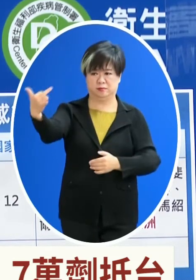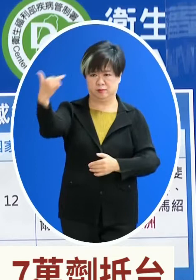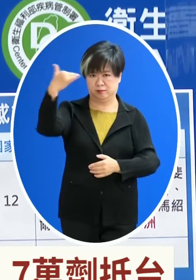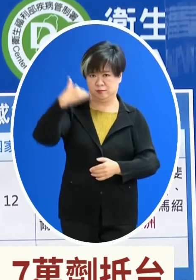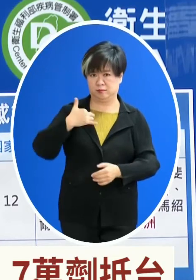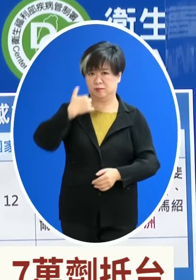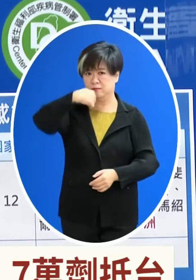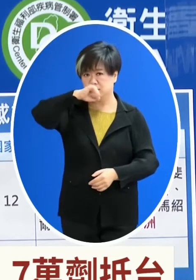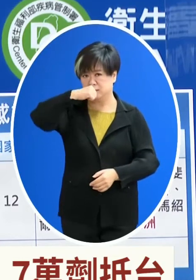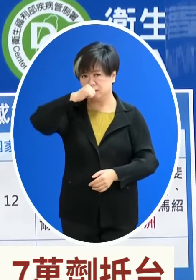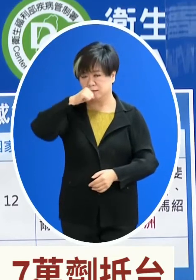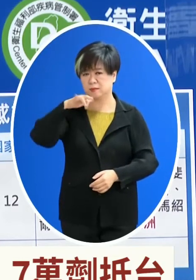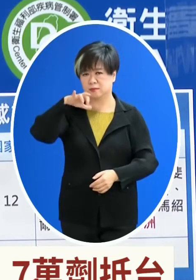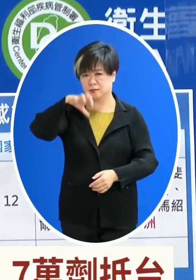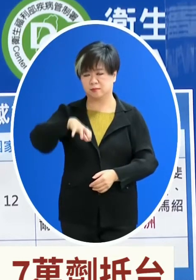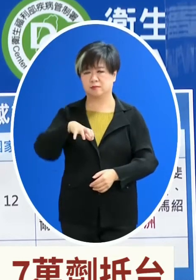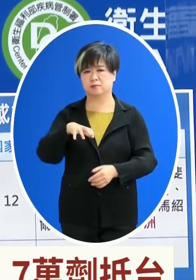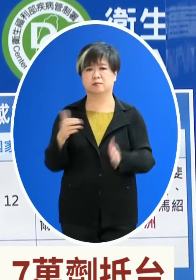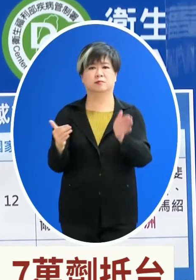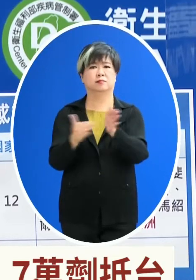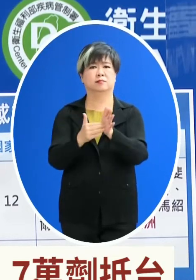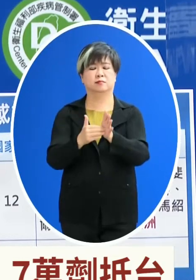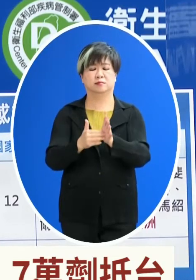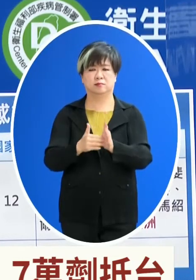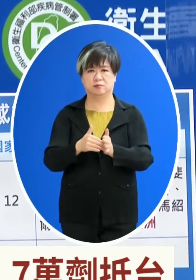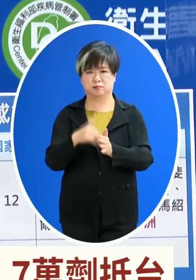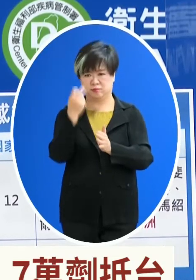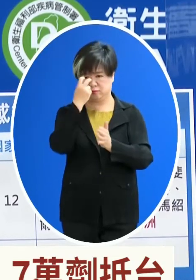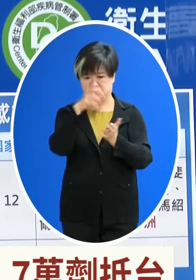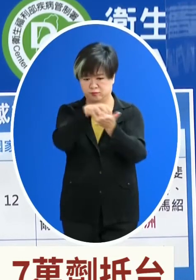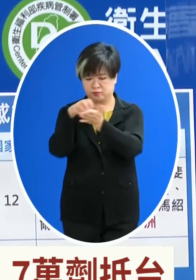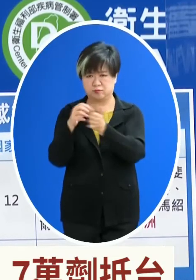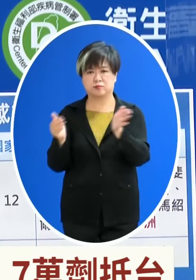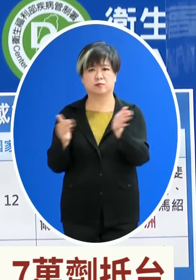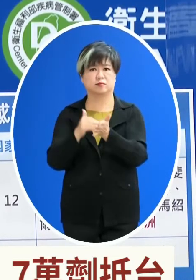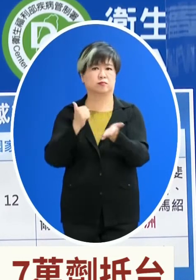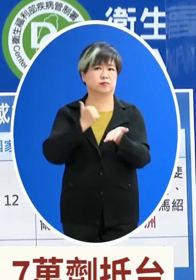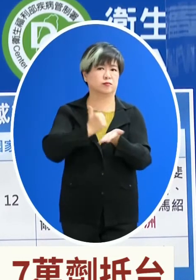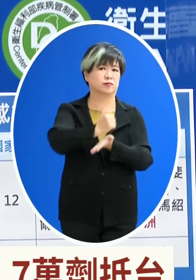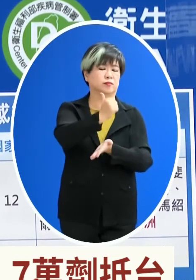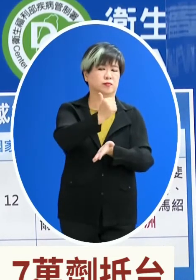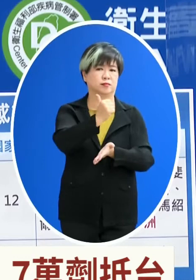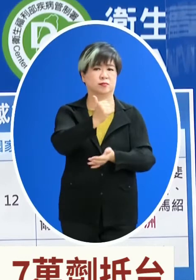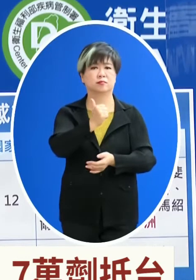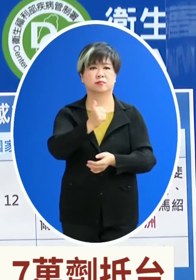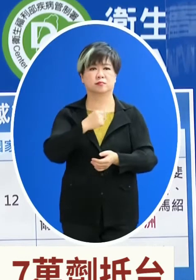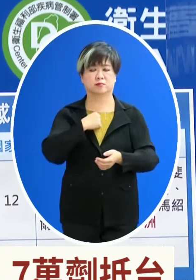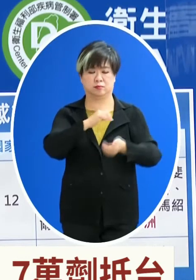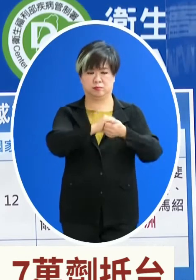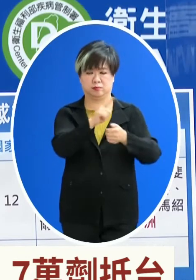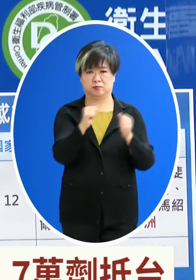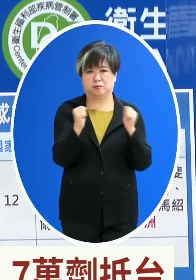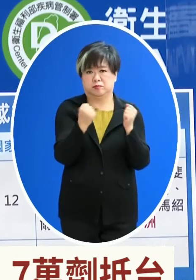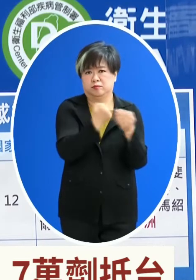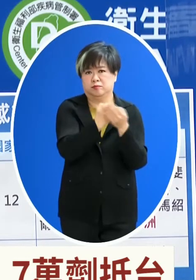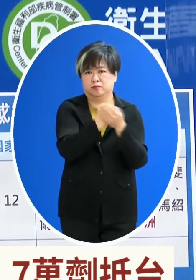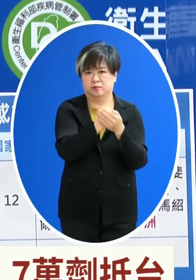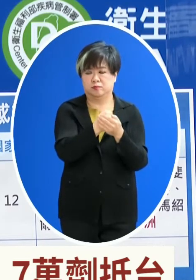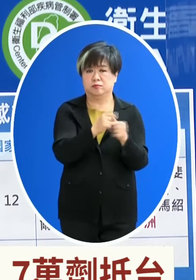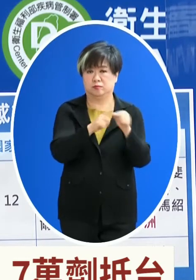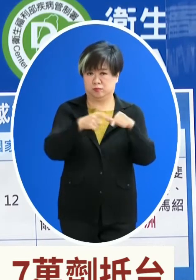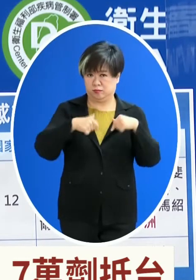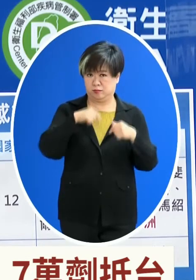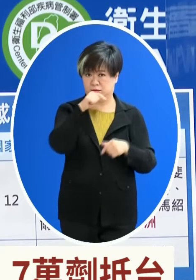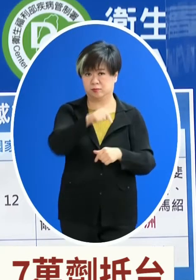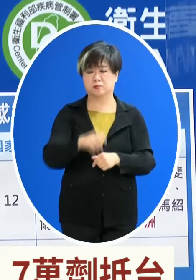达桃园机场，那完成通关程序后，那运送至指定的冷储物流中心。那